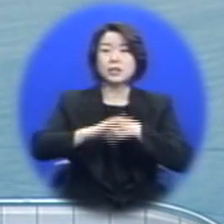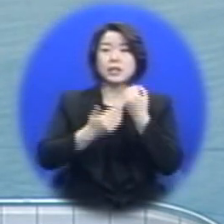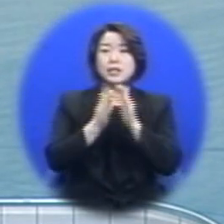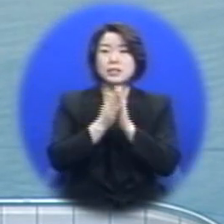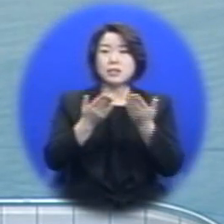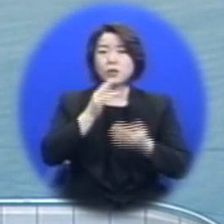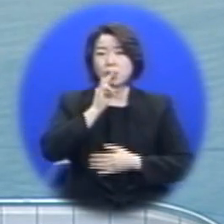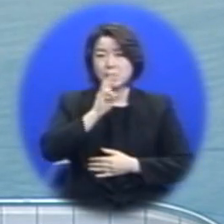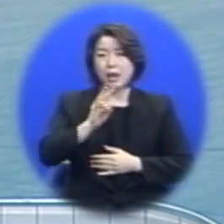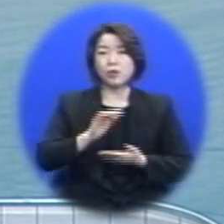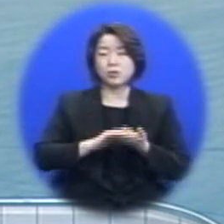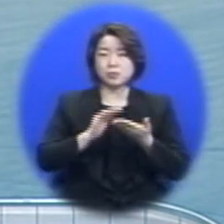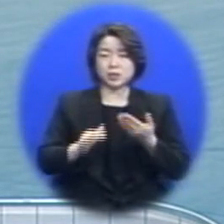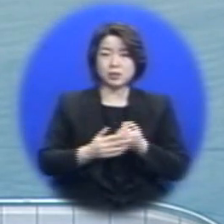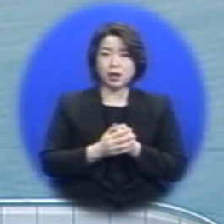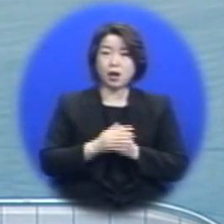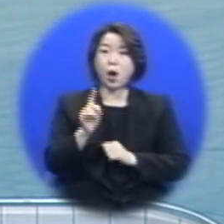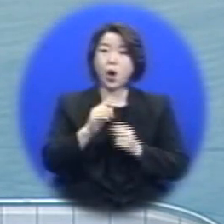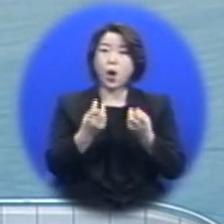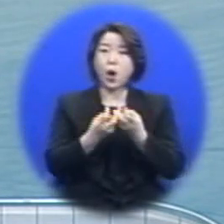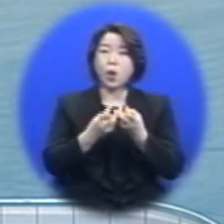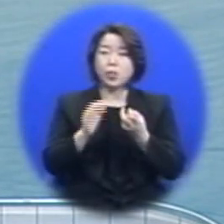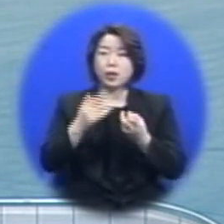예언이에요. 어떻게 해야 되죠?